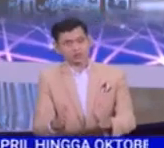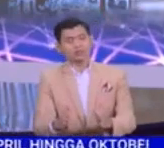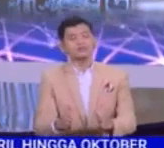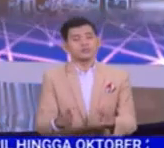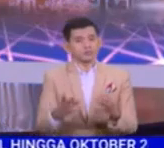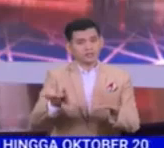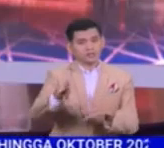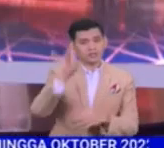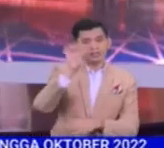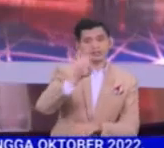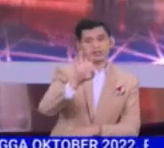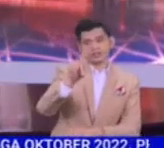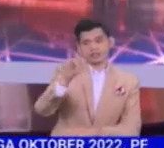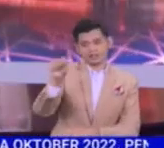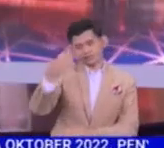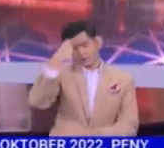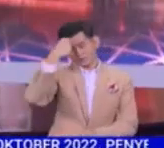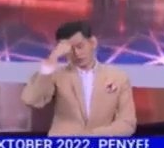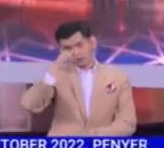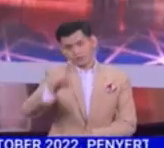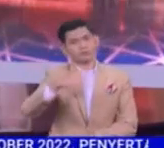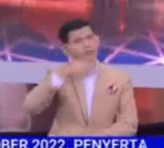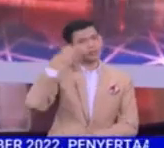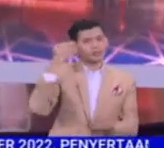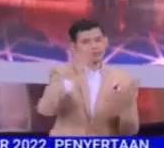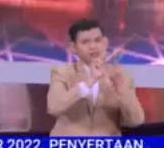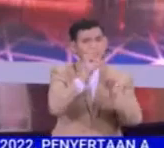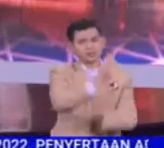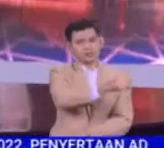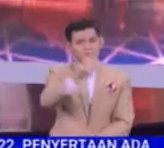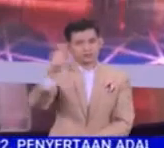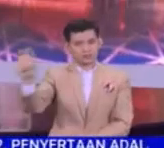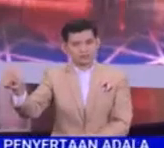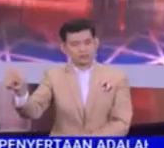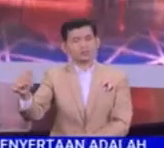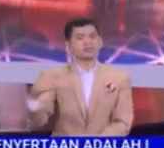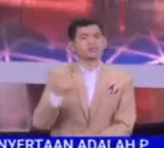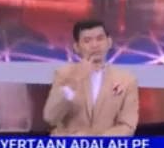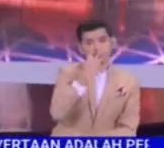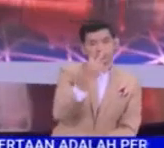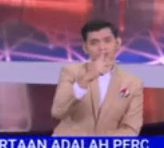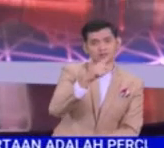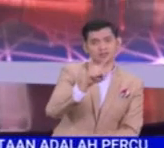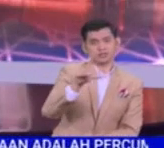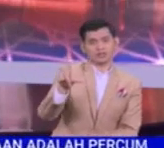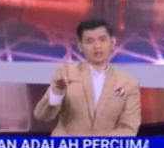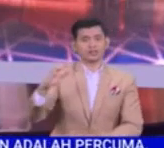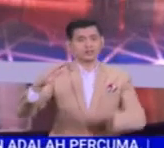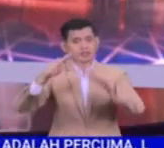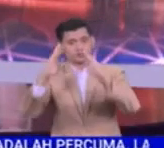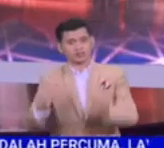elektrik ETS untuk pulang ke kampung halaman. Tidak hairanlah berdasarkan tinjauan di KL Central,